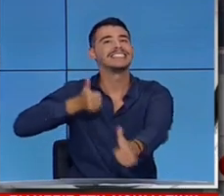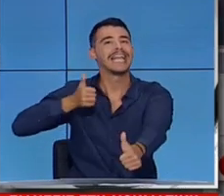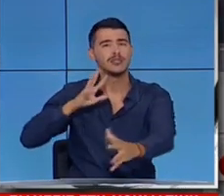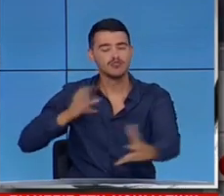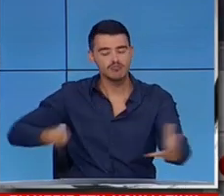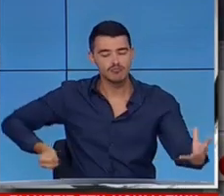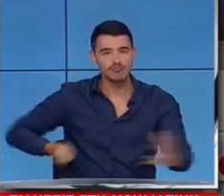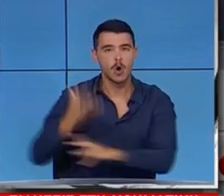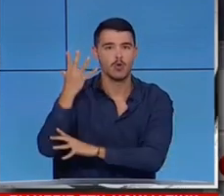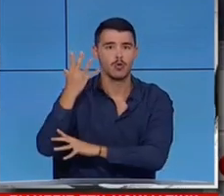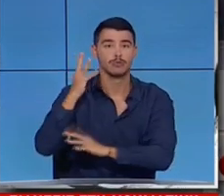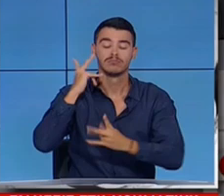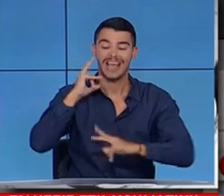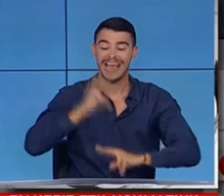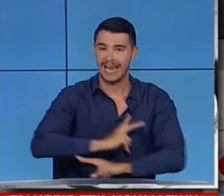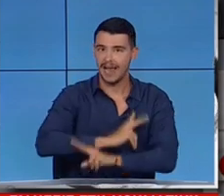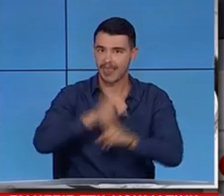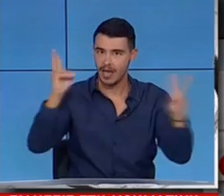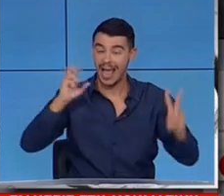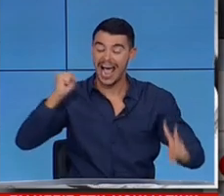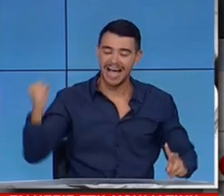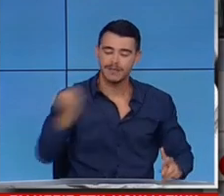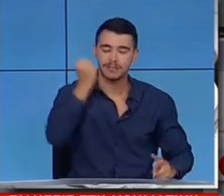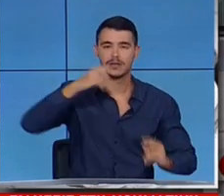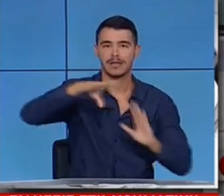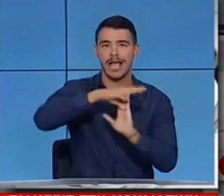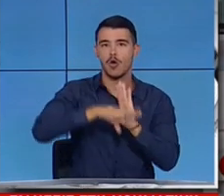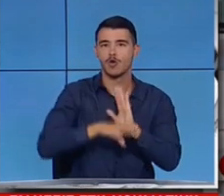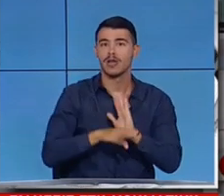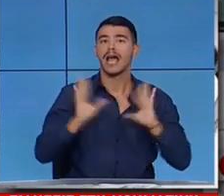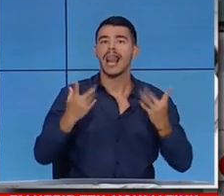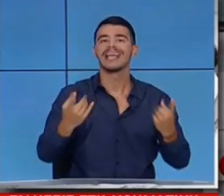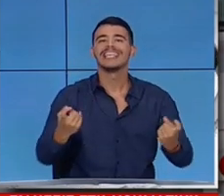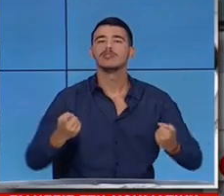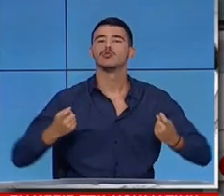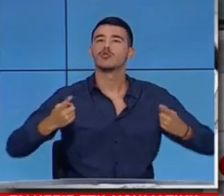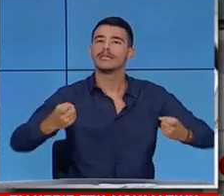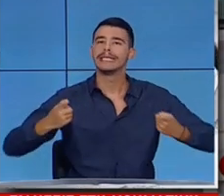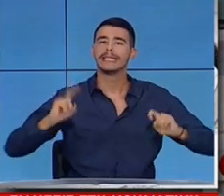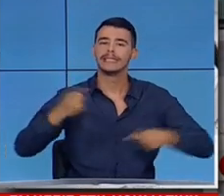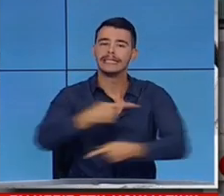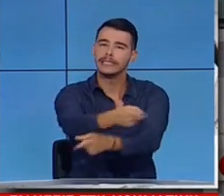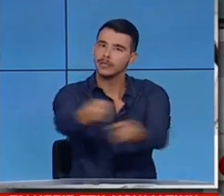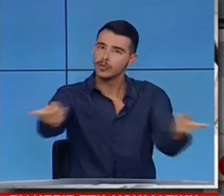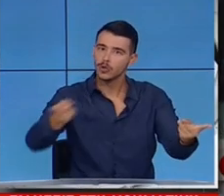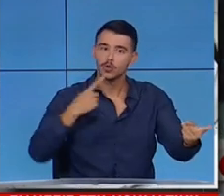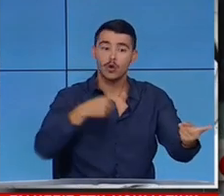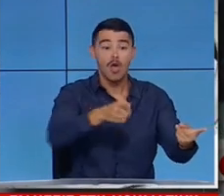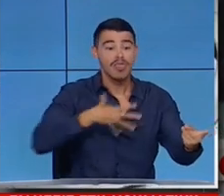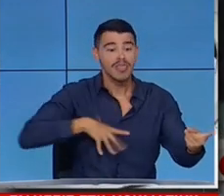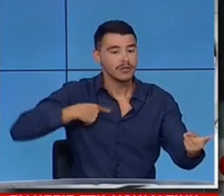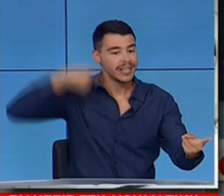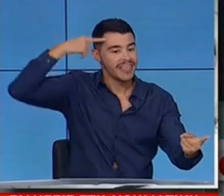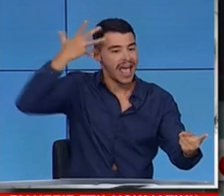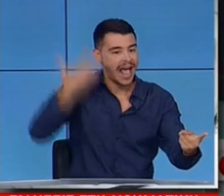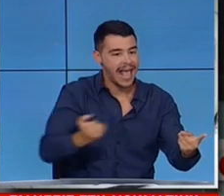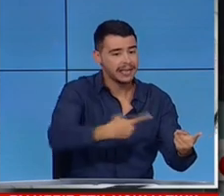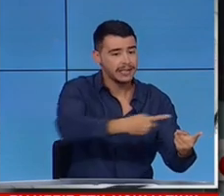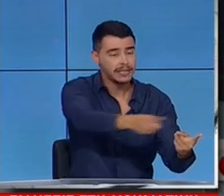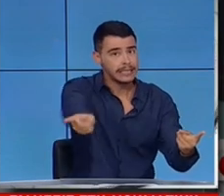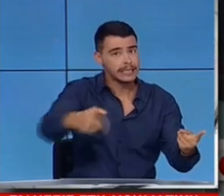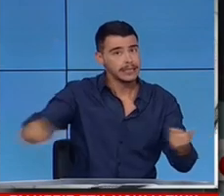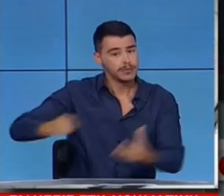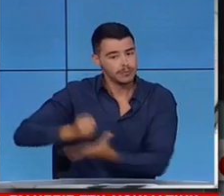καθαρό τοπίο, αυστηροί κανόνες και βεβαίως κίνητρα και για την ενίσχυση της δημιουργίας. 3,5 εκατομμύρια θα πρέπει να